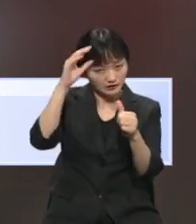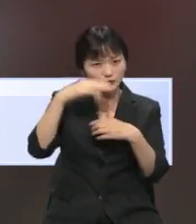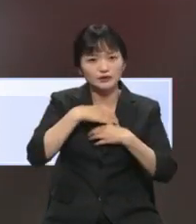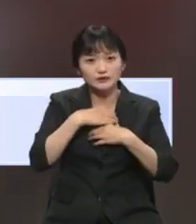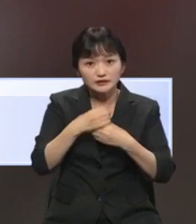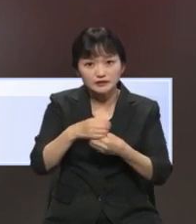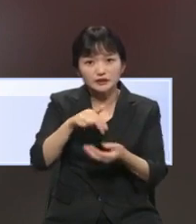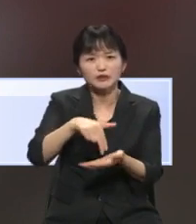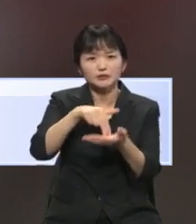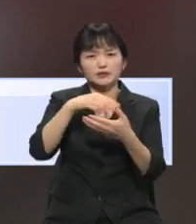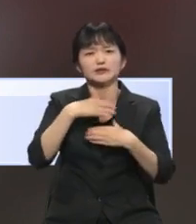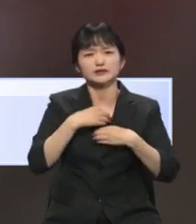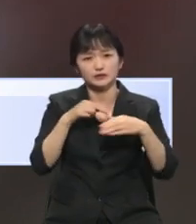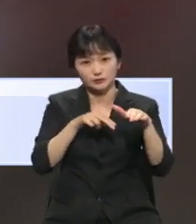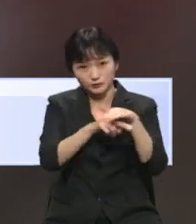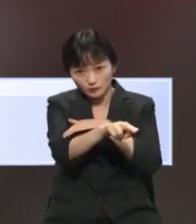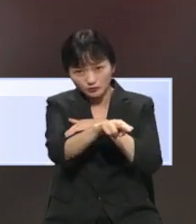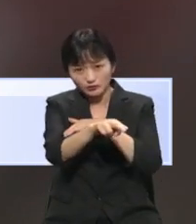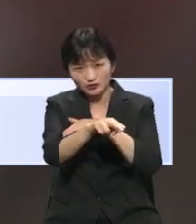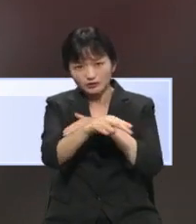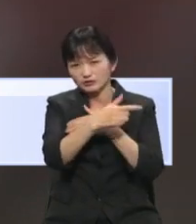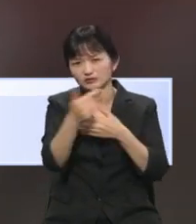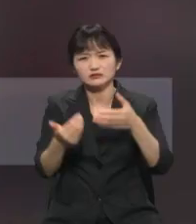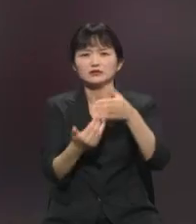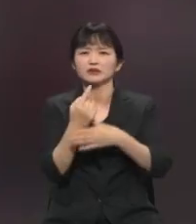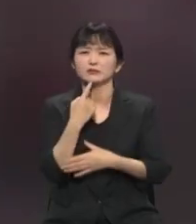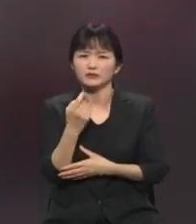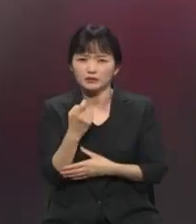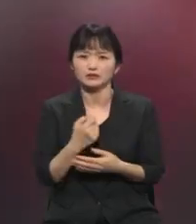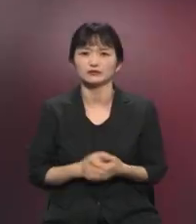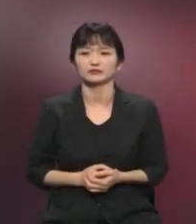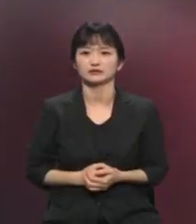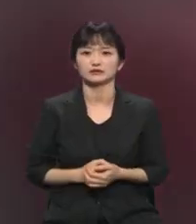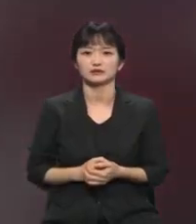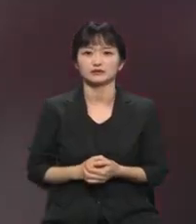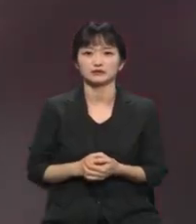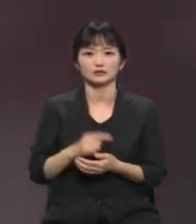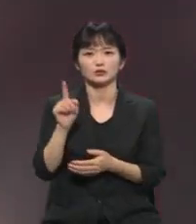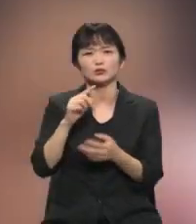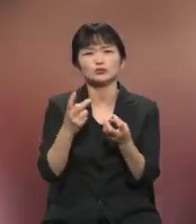빠져나올 수 있었는데 진짜 큰일 날 뻔했어요. 그렇습니다. 네, 이러다가 잠깐